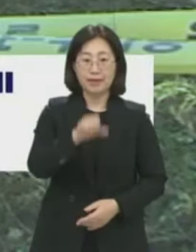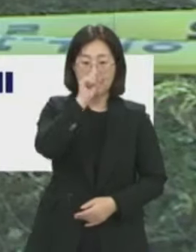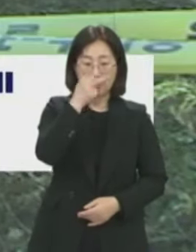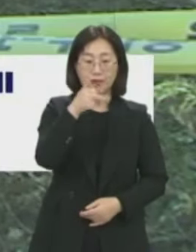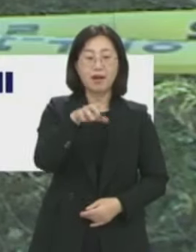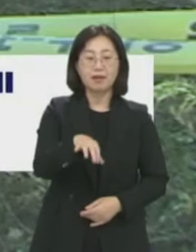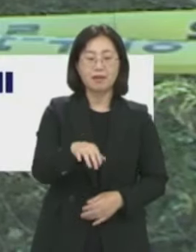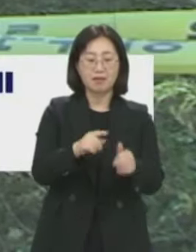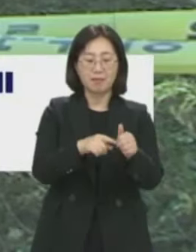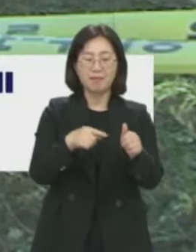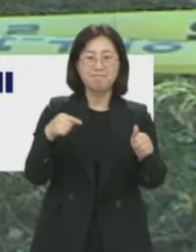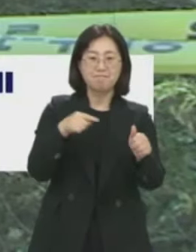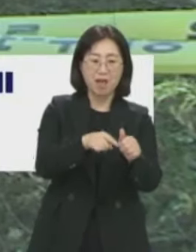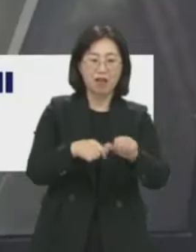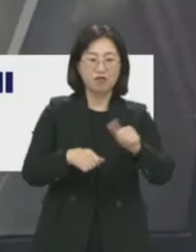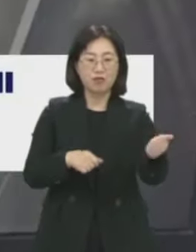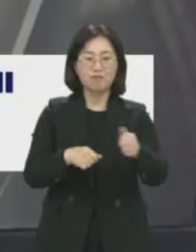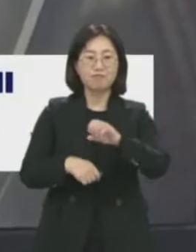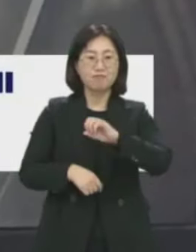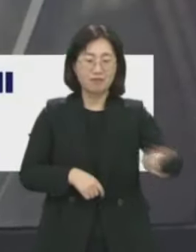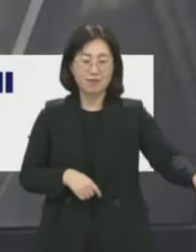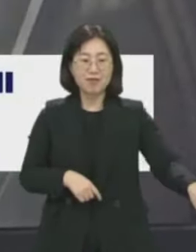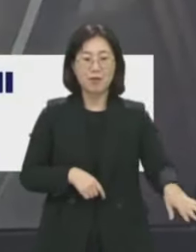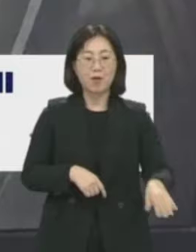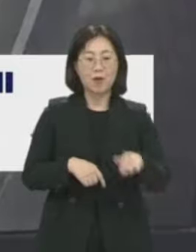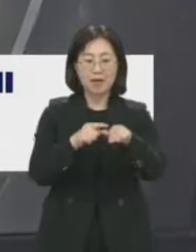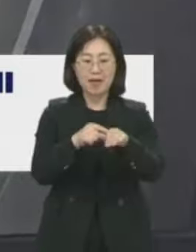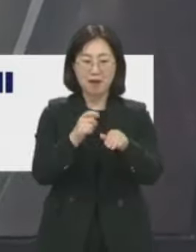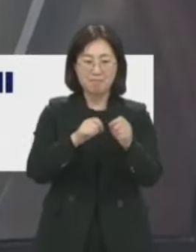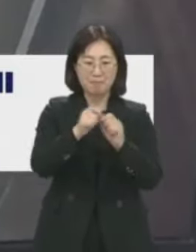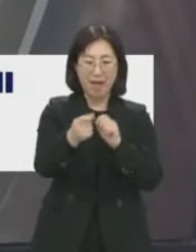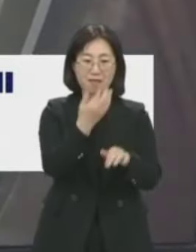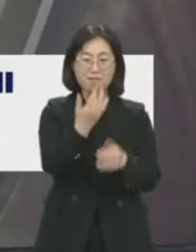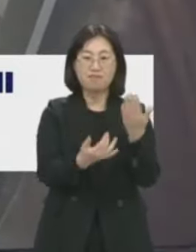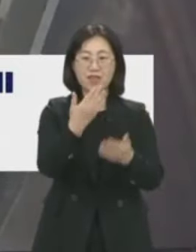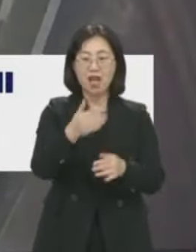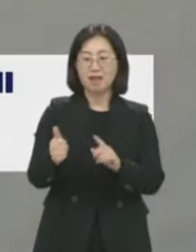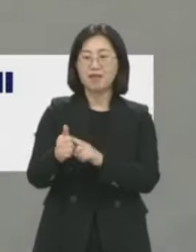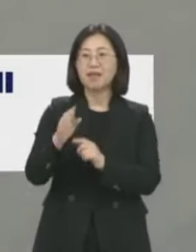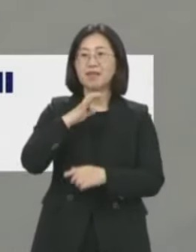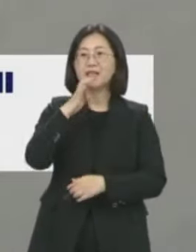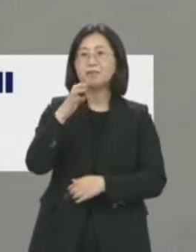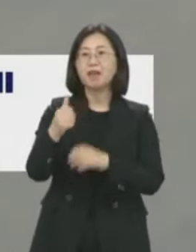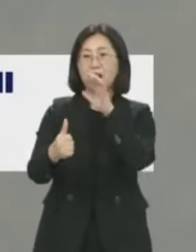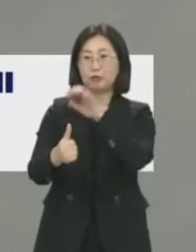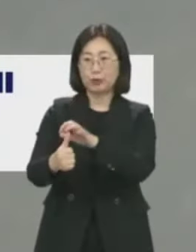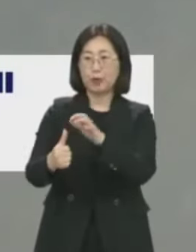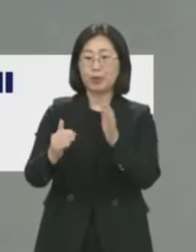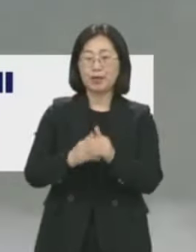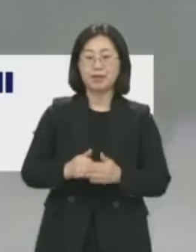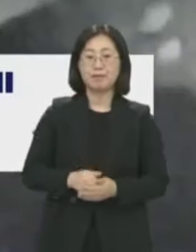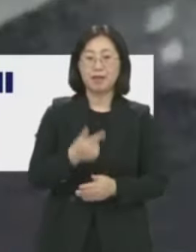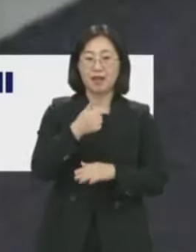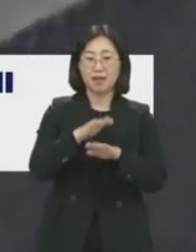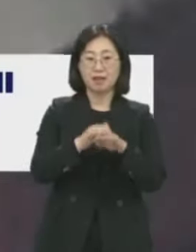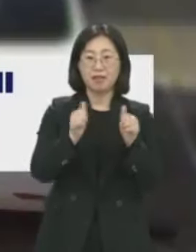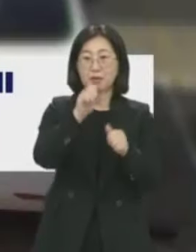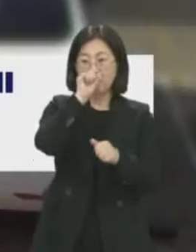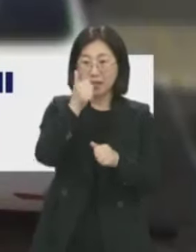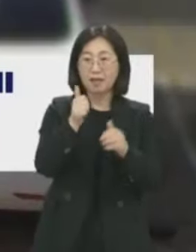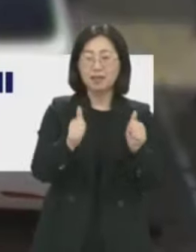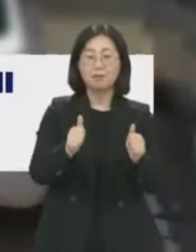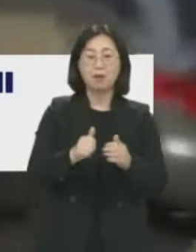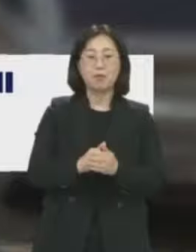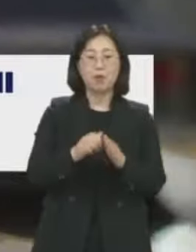서산에서 남성을 살해한 뒤 시신을 유기하고 차량을 불태운 40대가 구속됐습니다. 대전지법 서산지원은 오늘